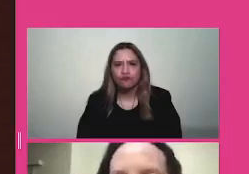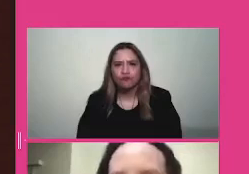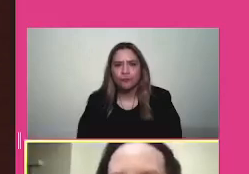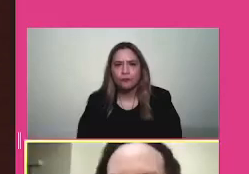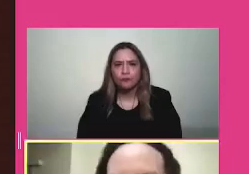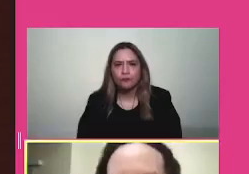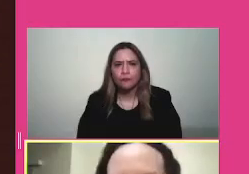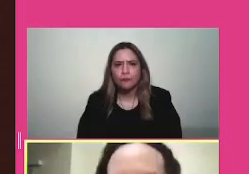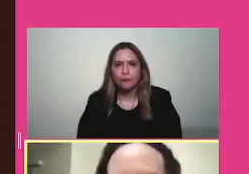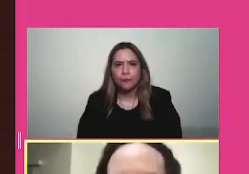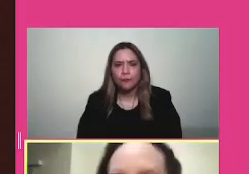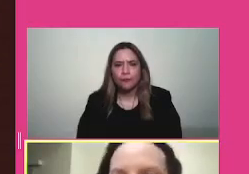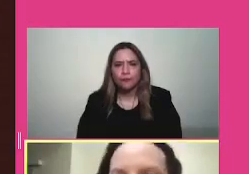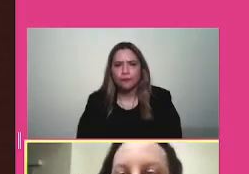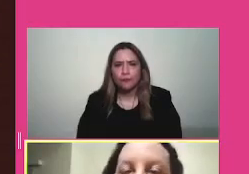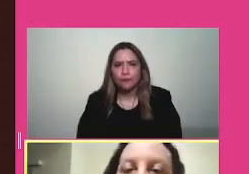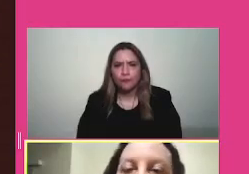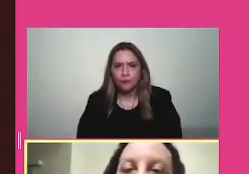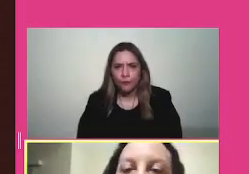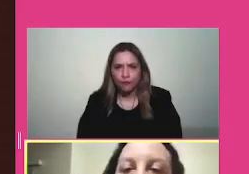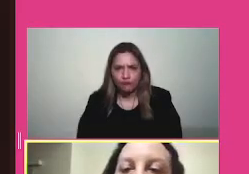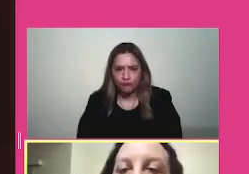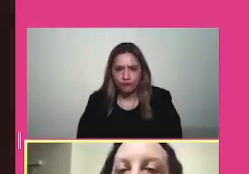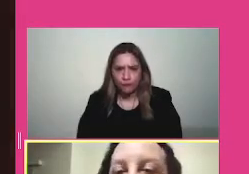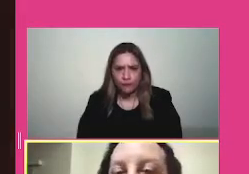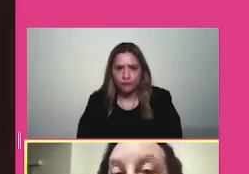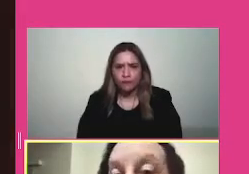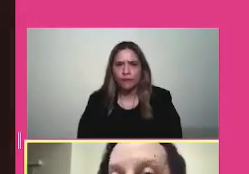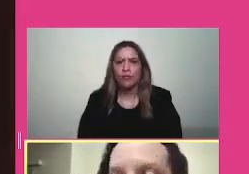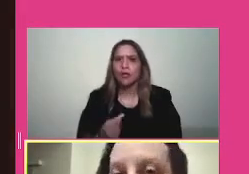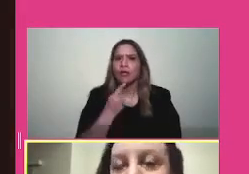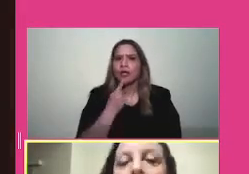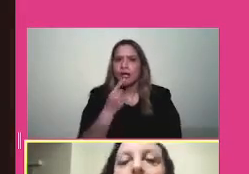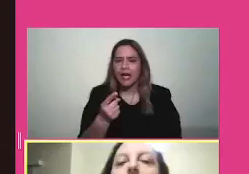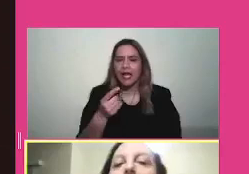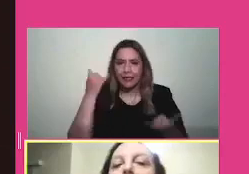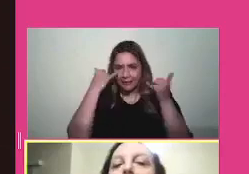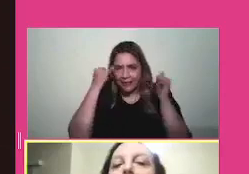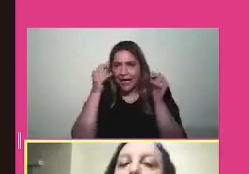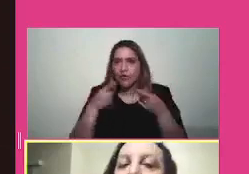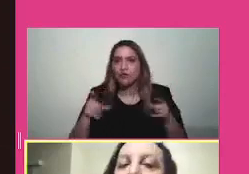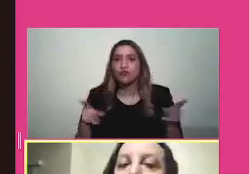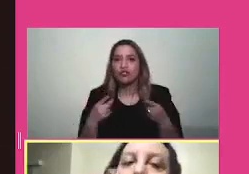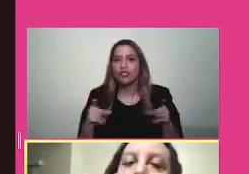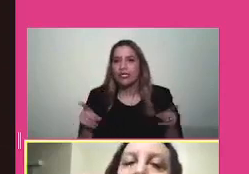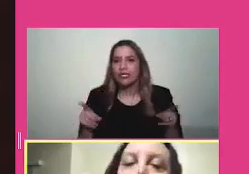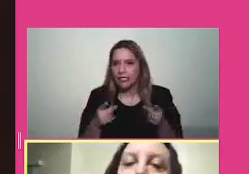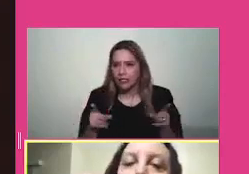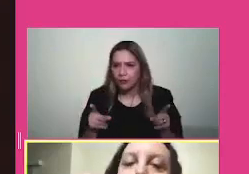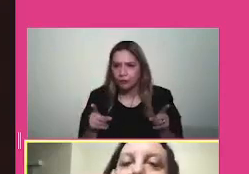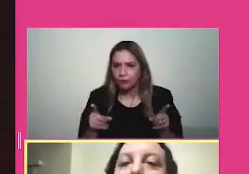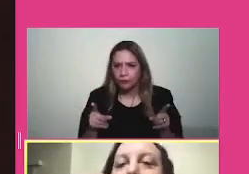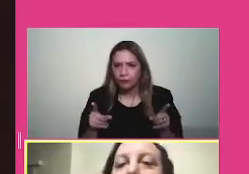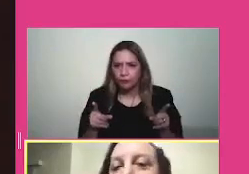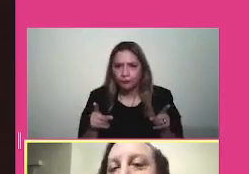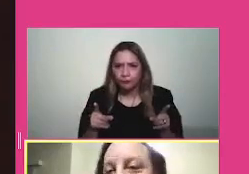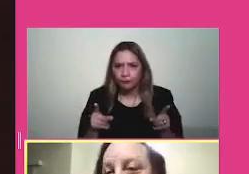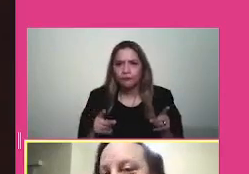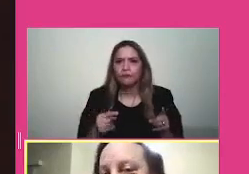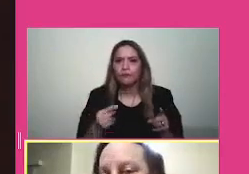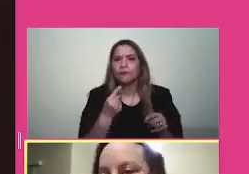Εκτός να βρω κάτι με λέξη. Ωραία, λοιπόν, βρήκαμε ένα τέρας μουσικής. Θέλουμε απλά να μας τραγουδήσετε